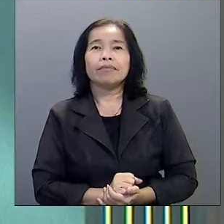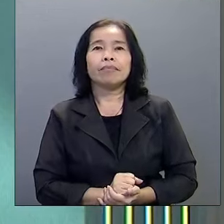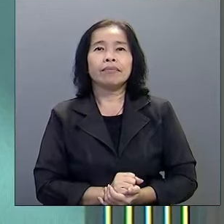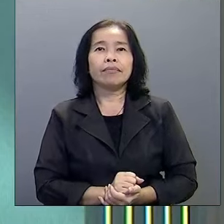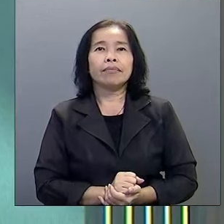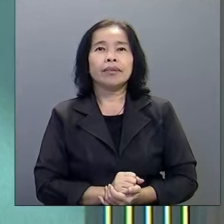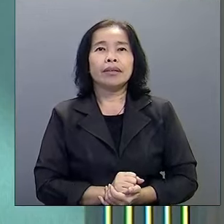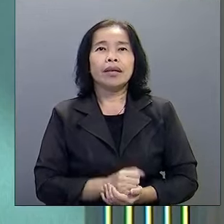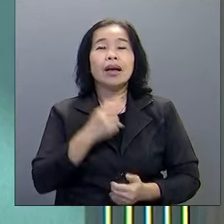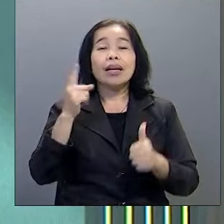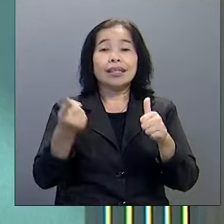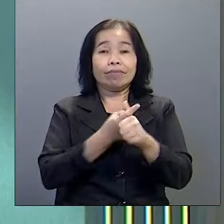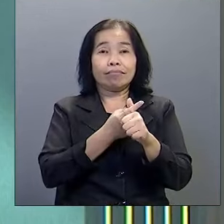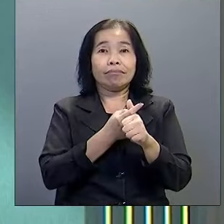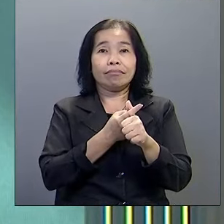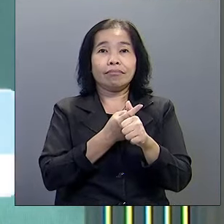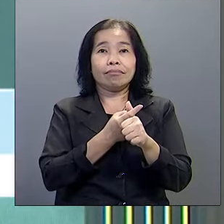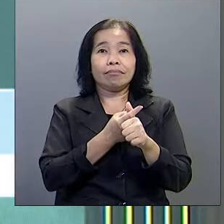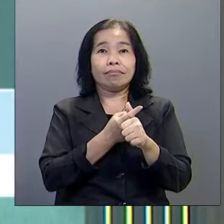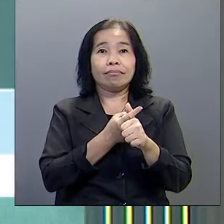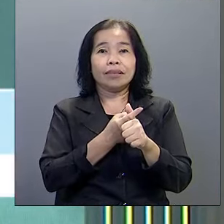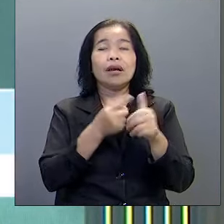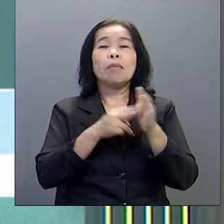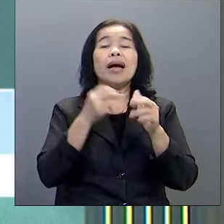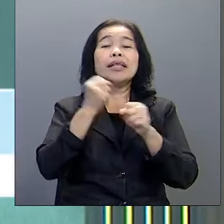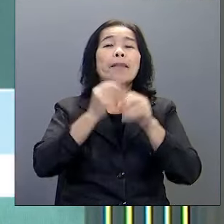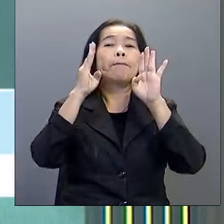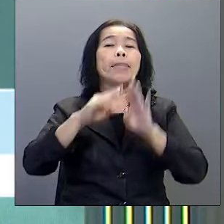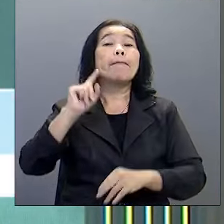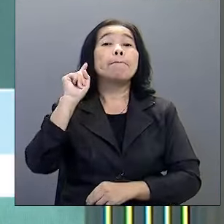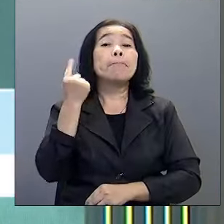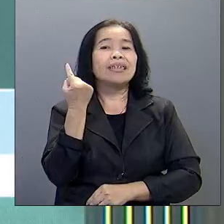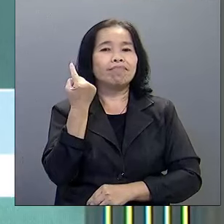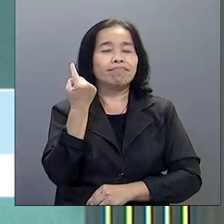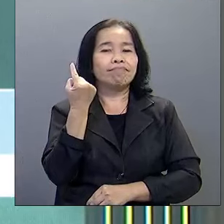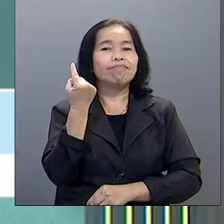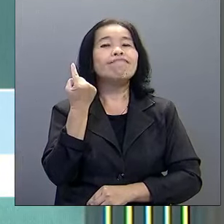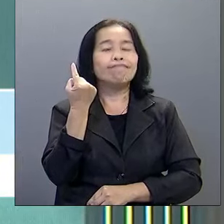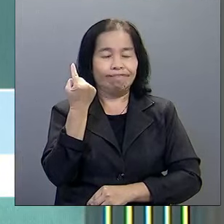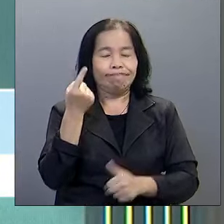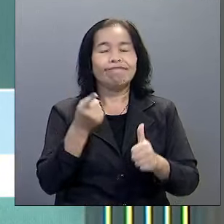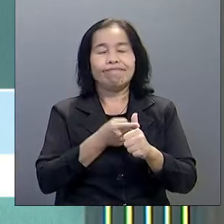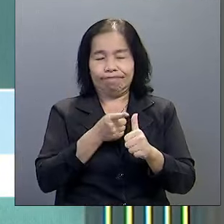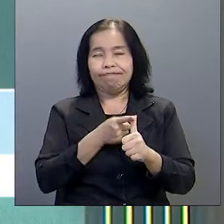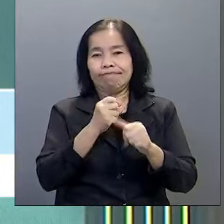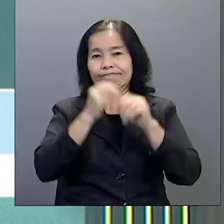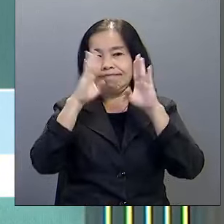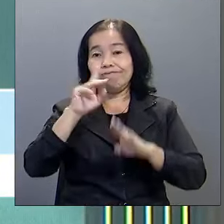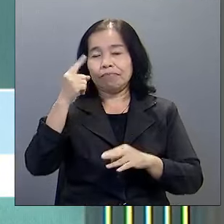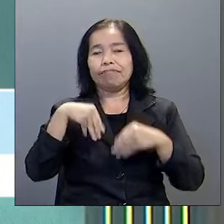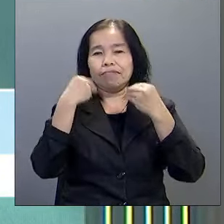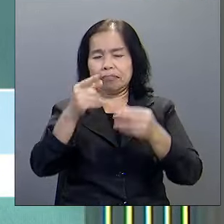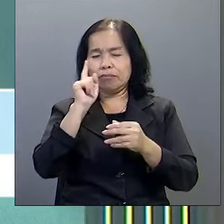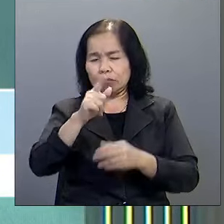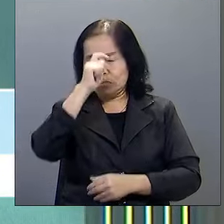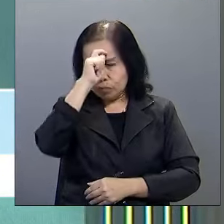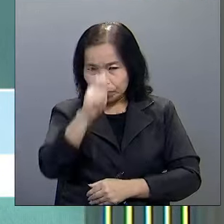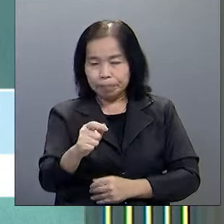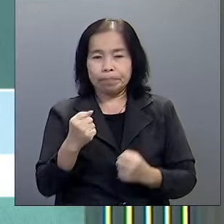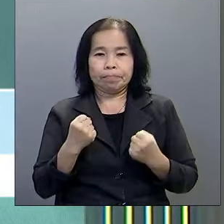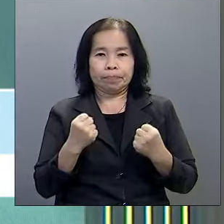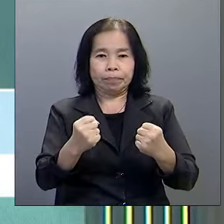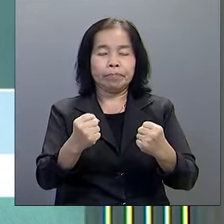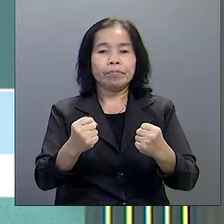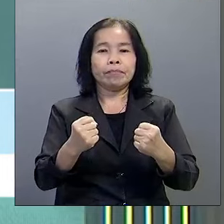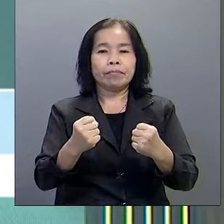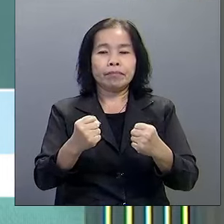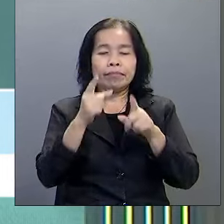บ